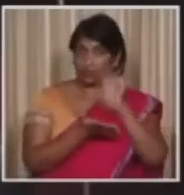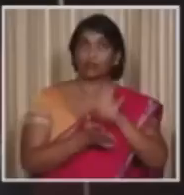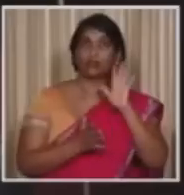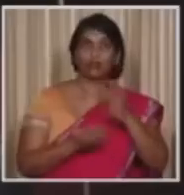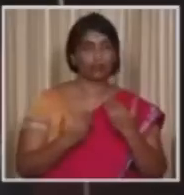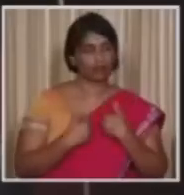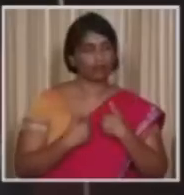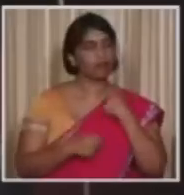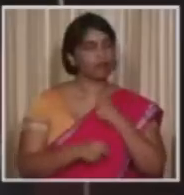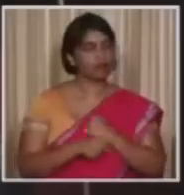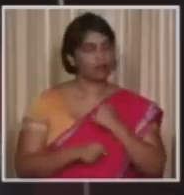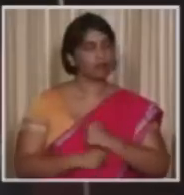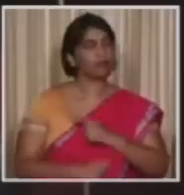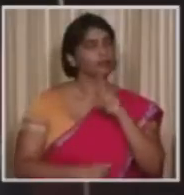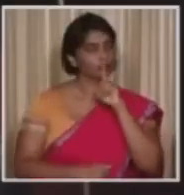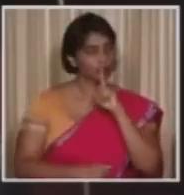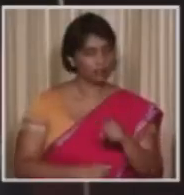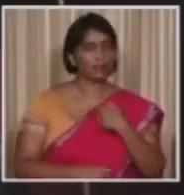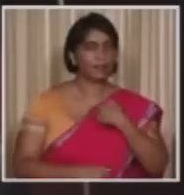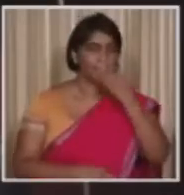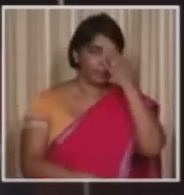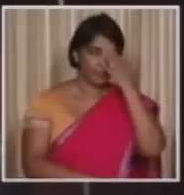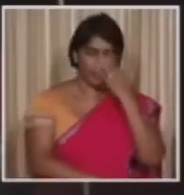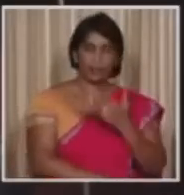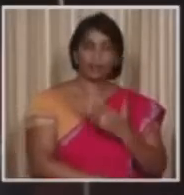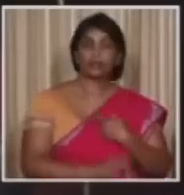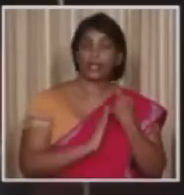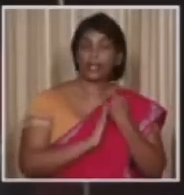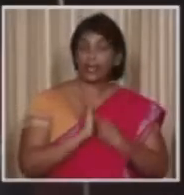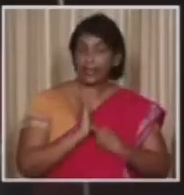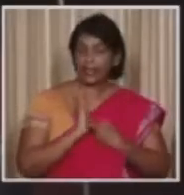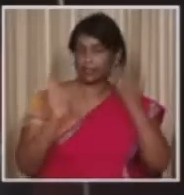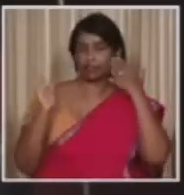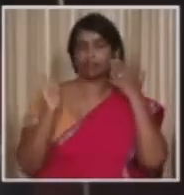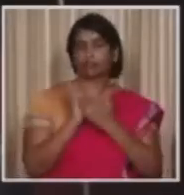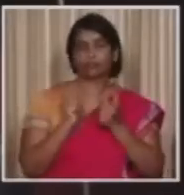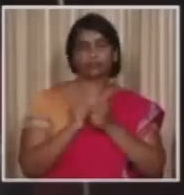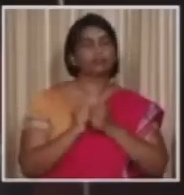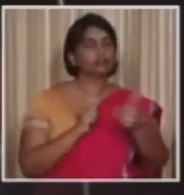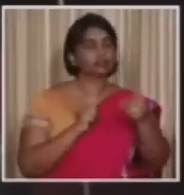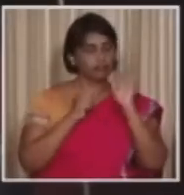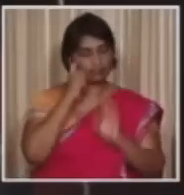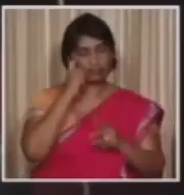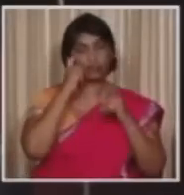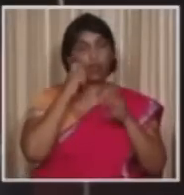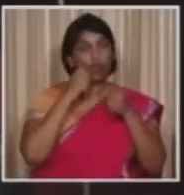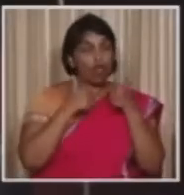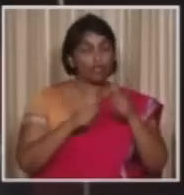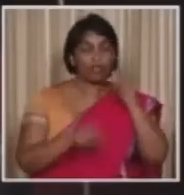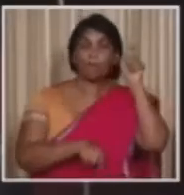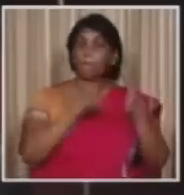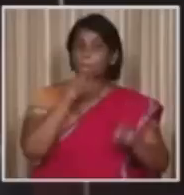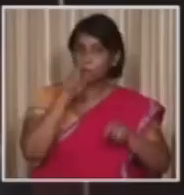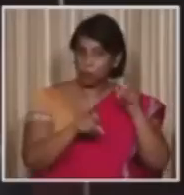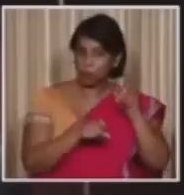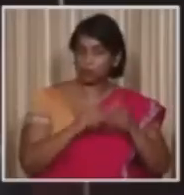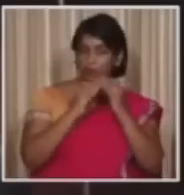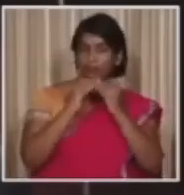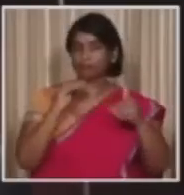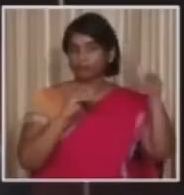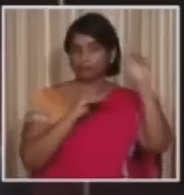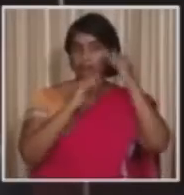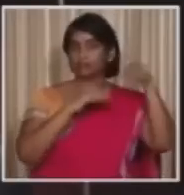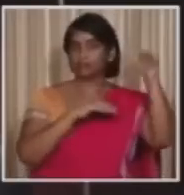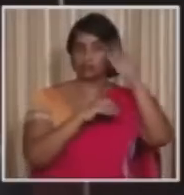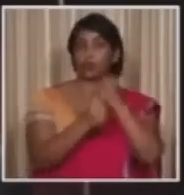විශ්වාසය ඇති කරන්න යනවා නම් අපි රජෙන් ඉල්ලනවා කරුණා කරලා නීති රාමුව තුල ක්‍රියා කරන්න හොඳ පුද්ගලයන් උස